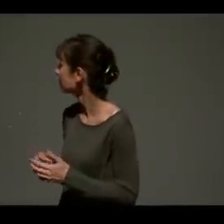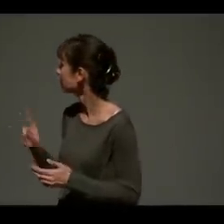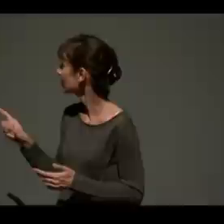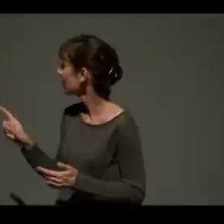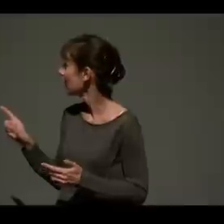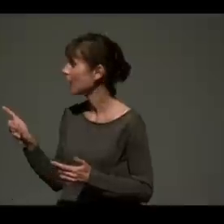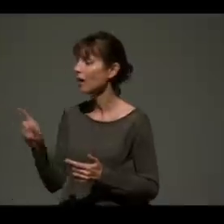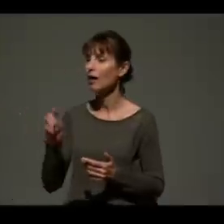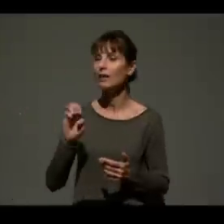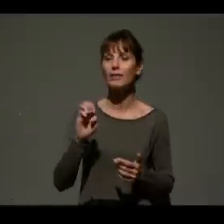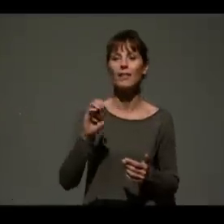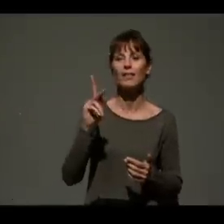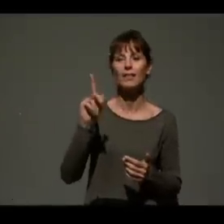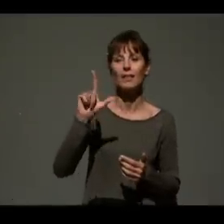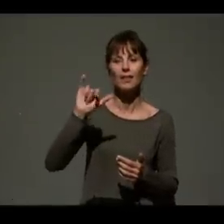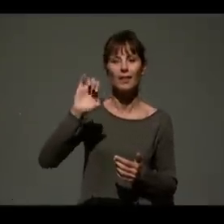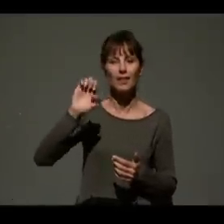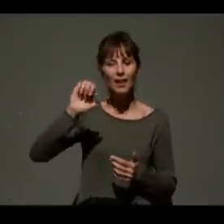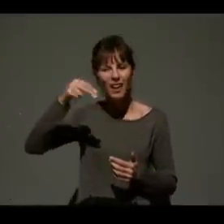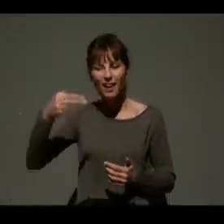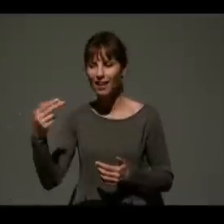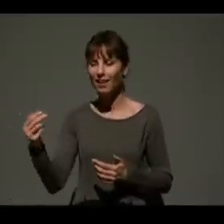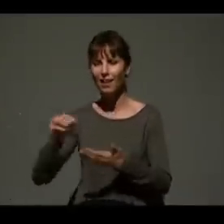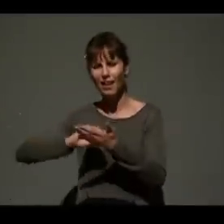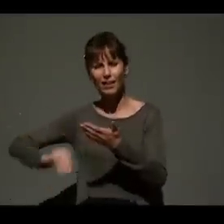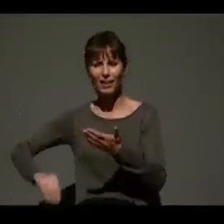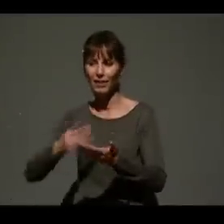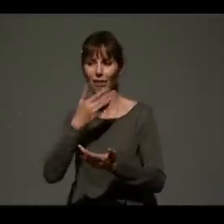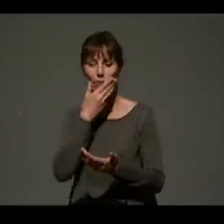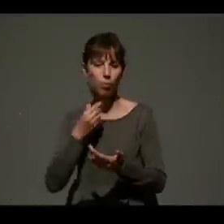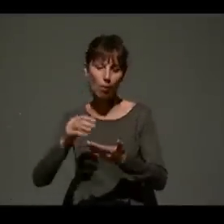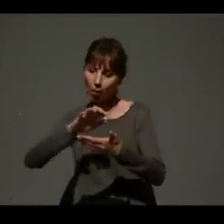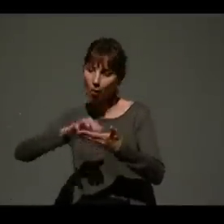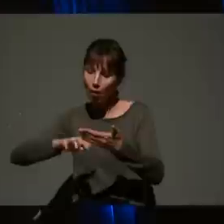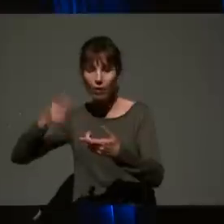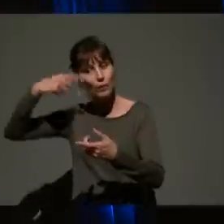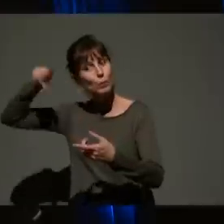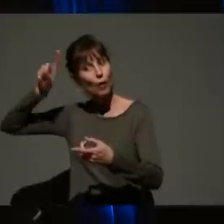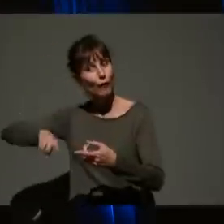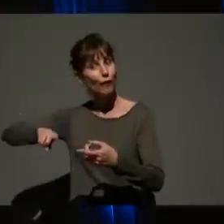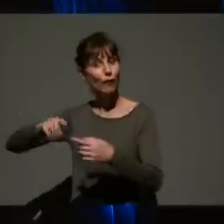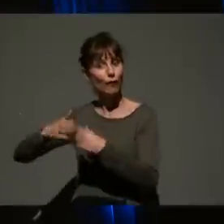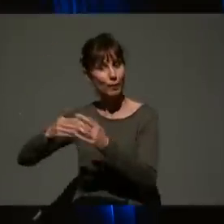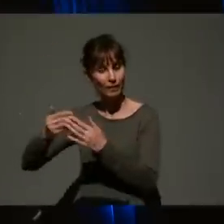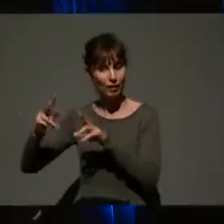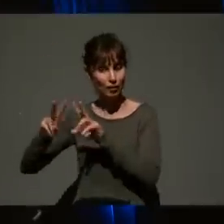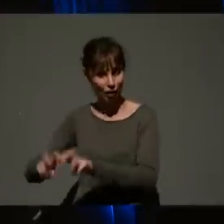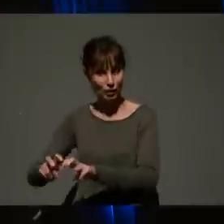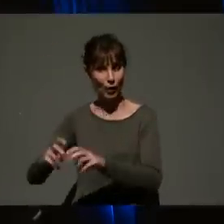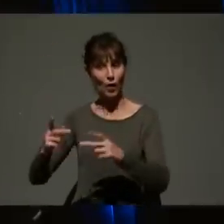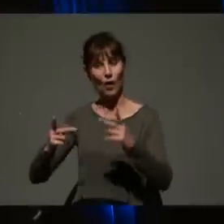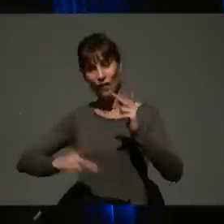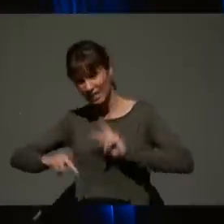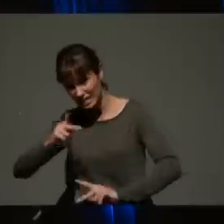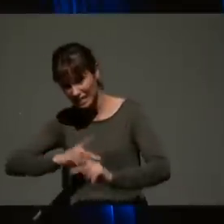maison, a dit et a écrit de très belles choses en tant que philosophe, chercheur physicien de haut